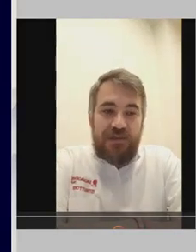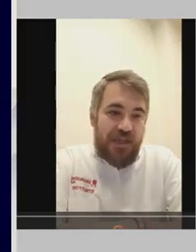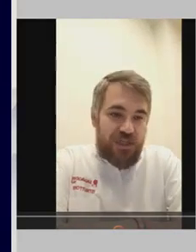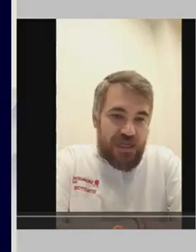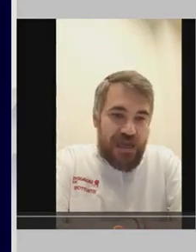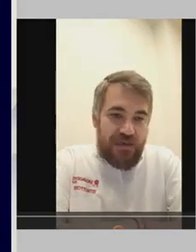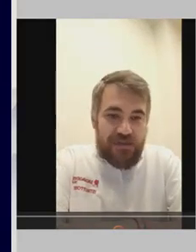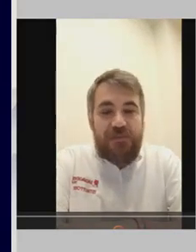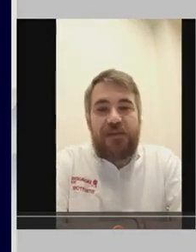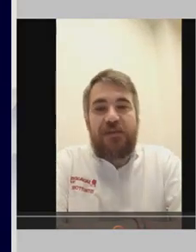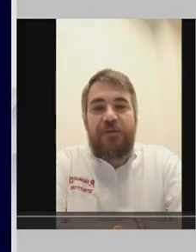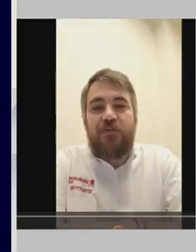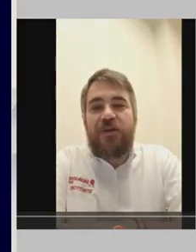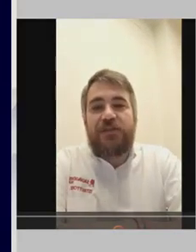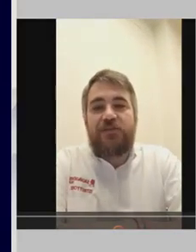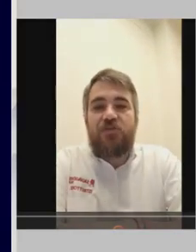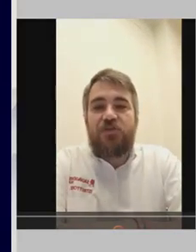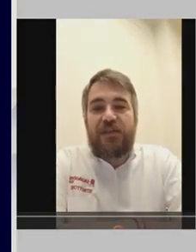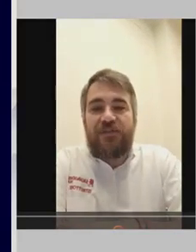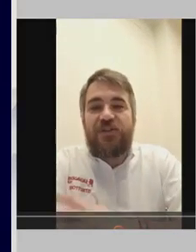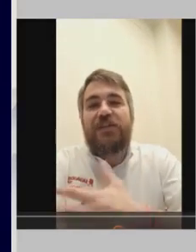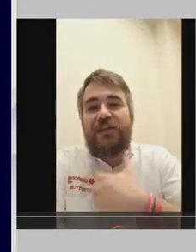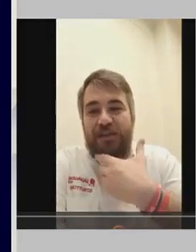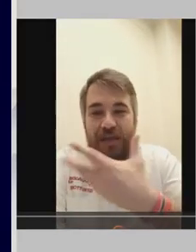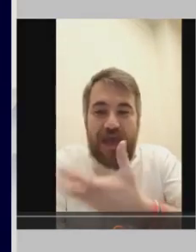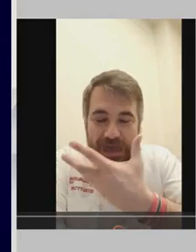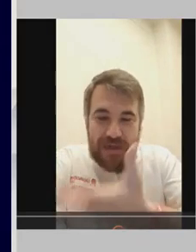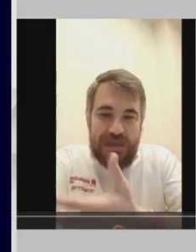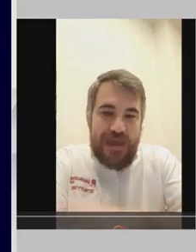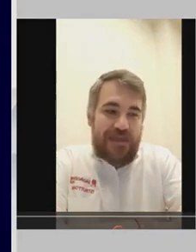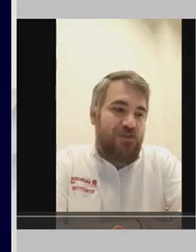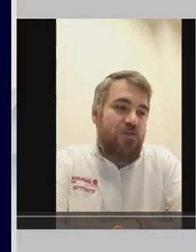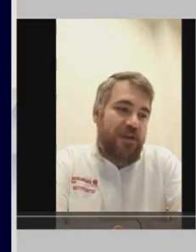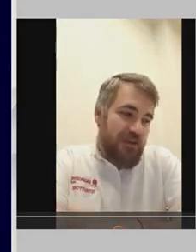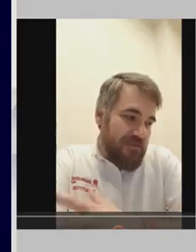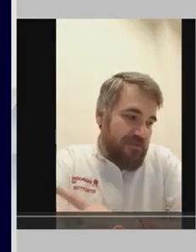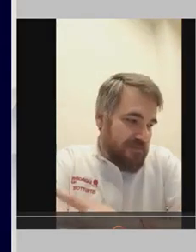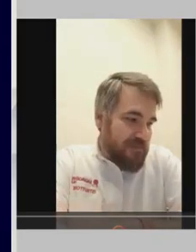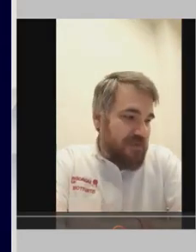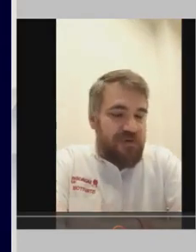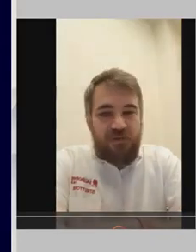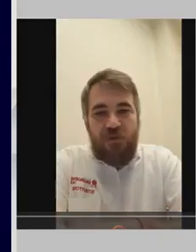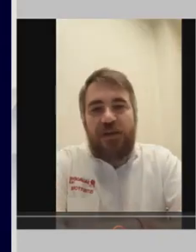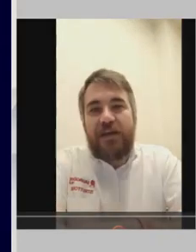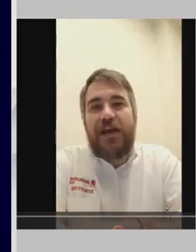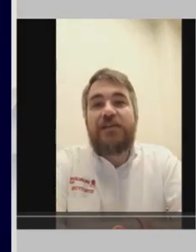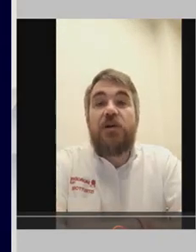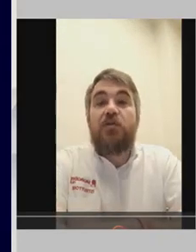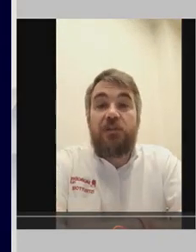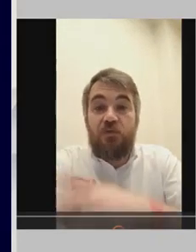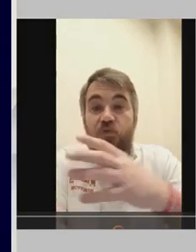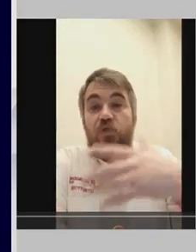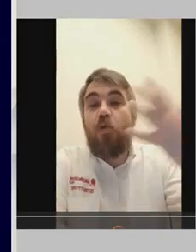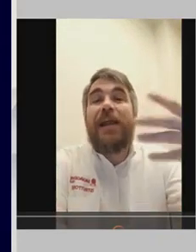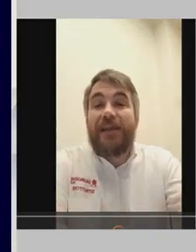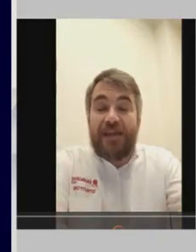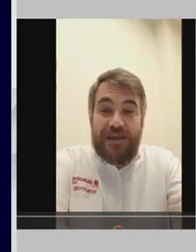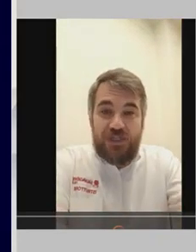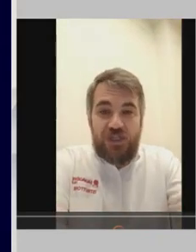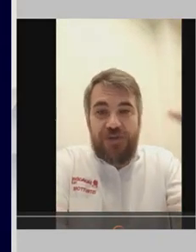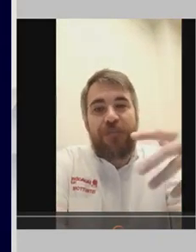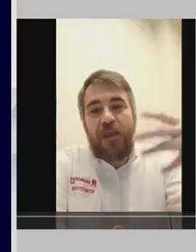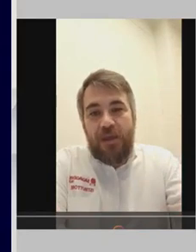da 10 anni si batte per questo, Salvagente ha richiesto in qualche caso, ha ottenuto